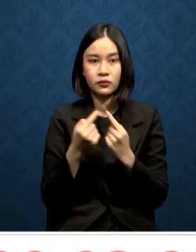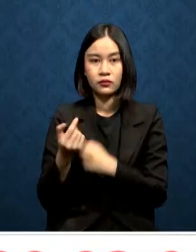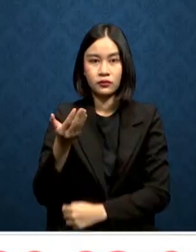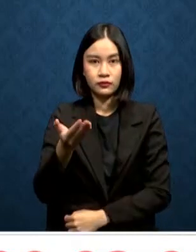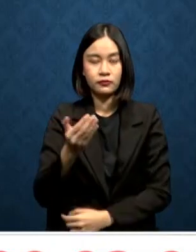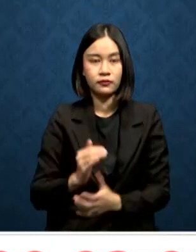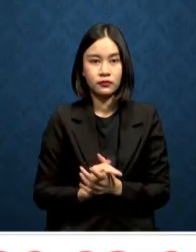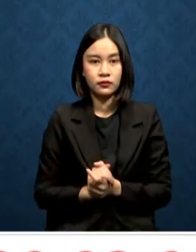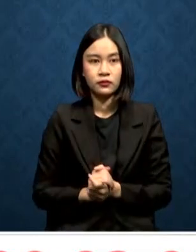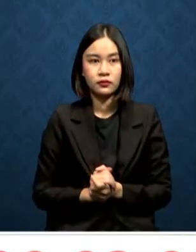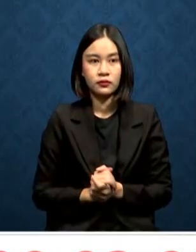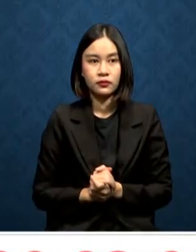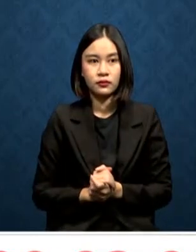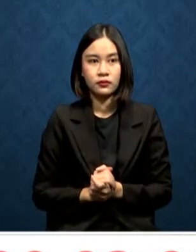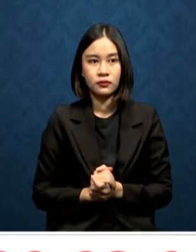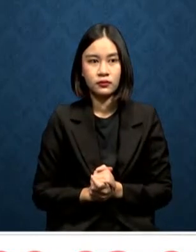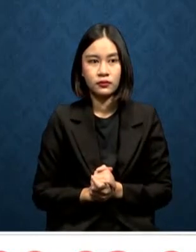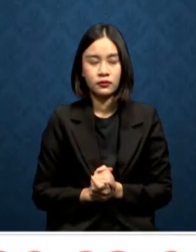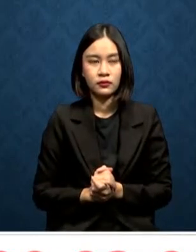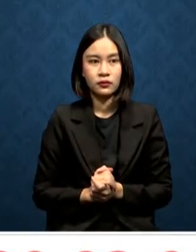านดรเสกครับ